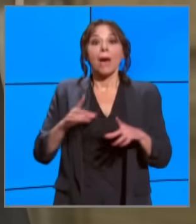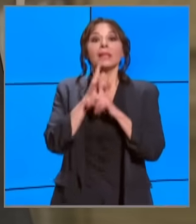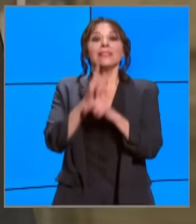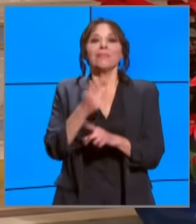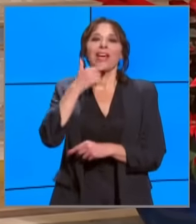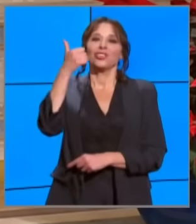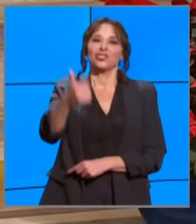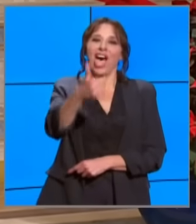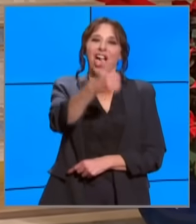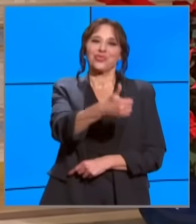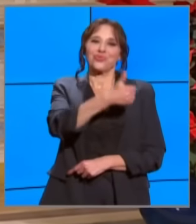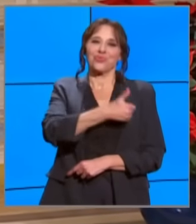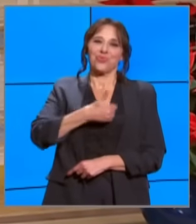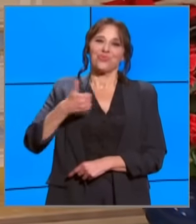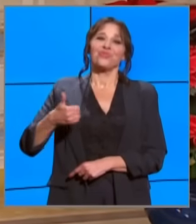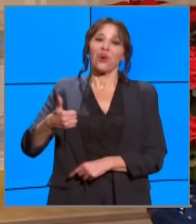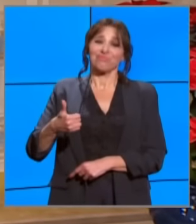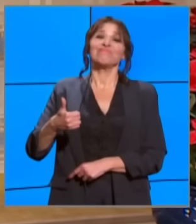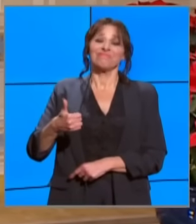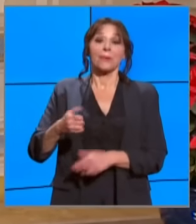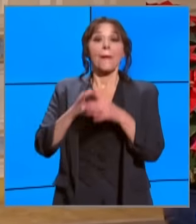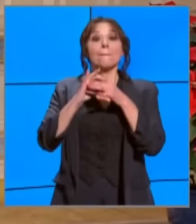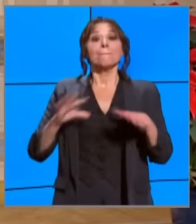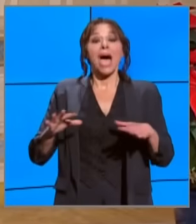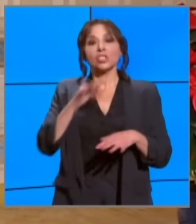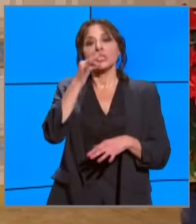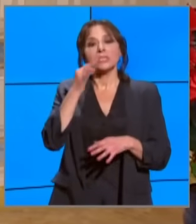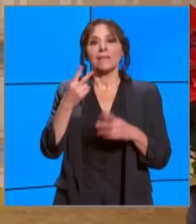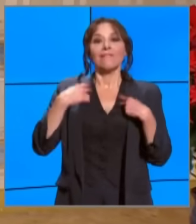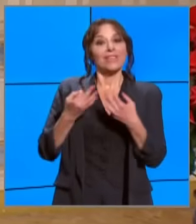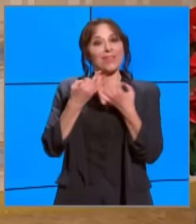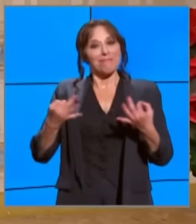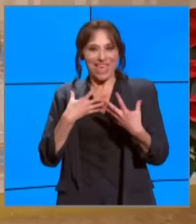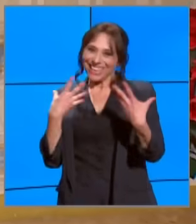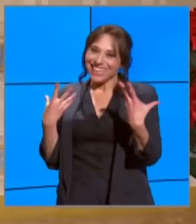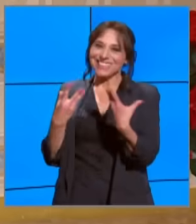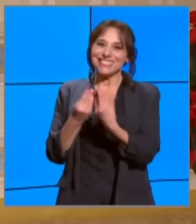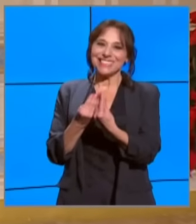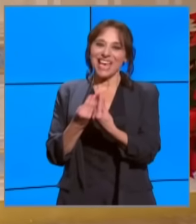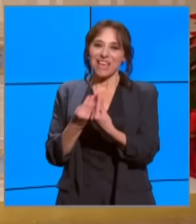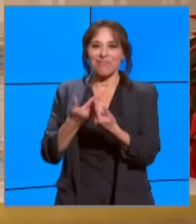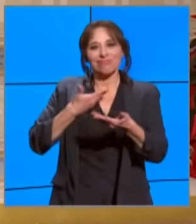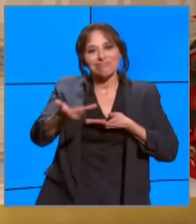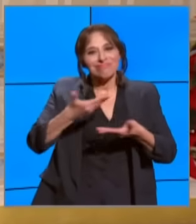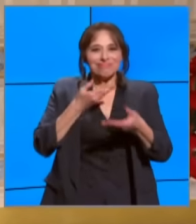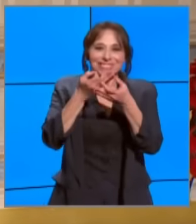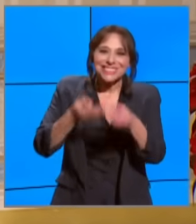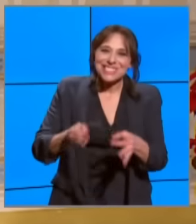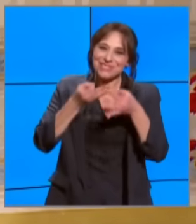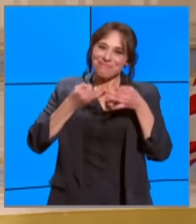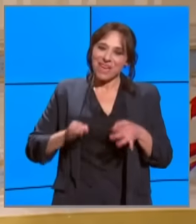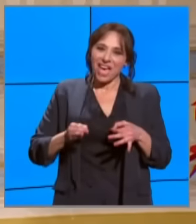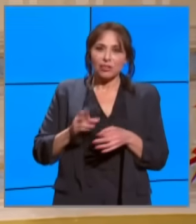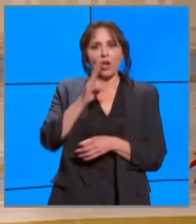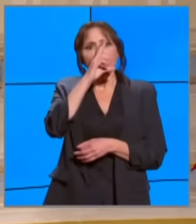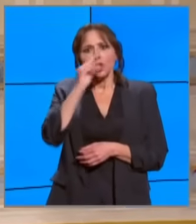di noi pace nel senso di vivere bene insieme rispettandosi riconoscendo